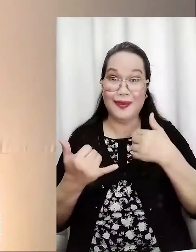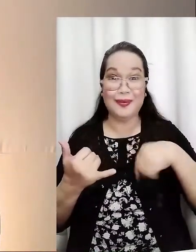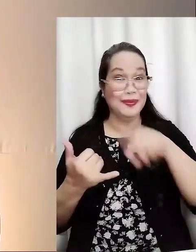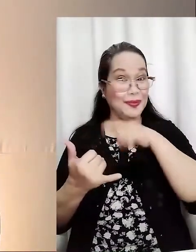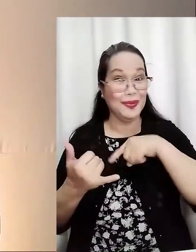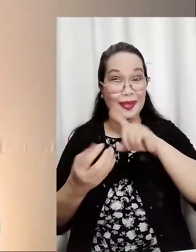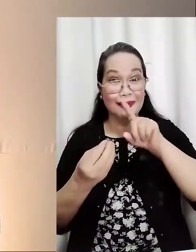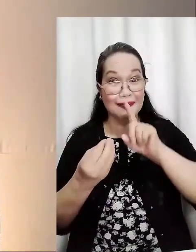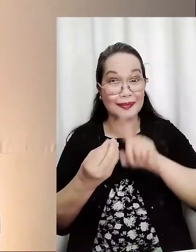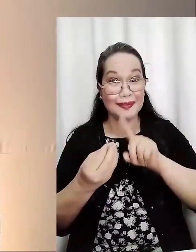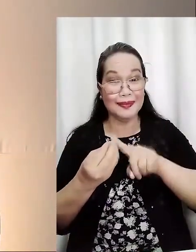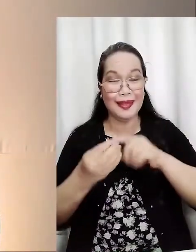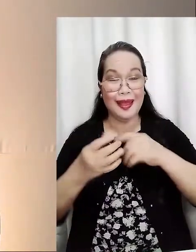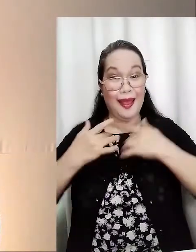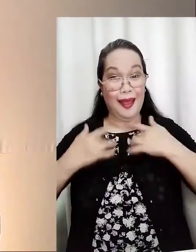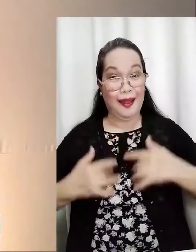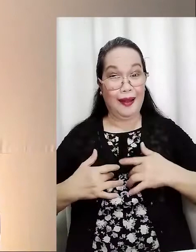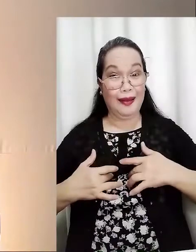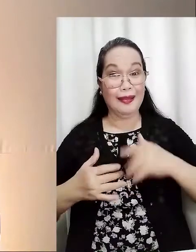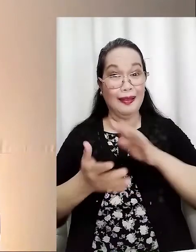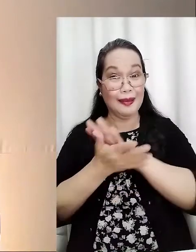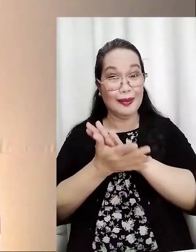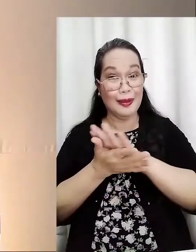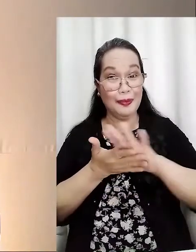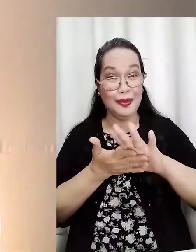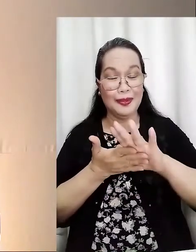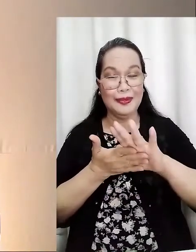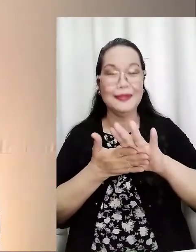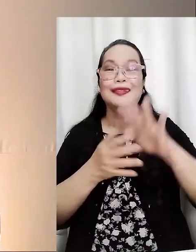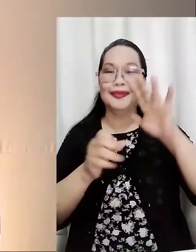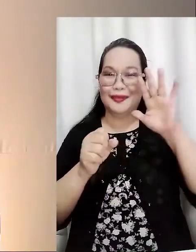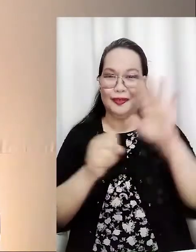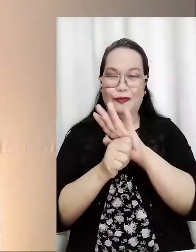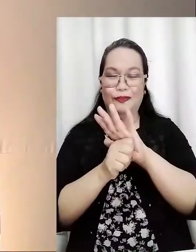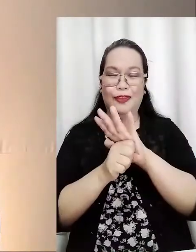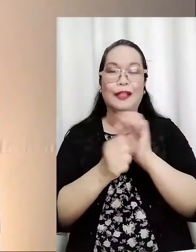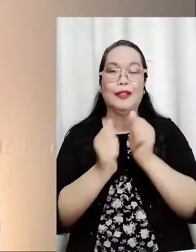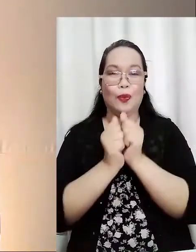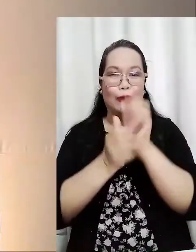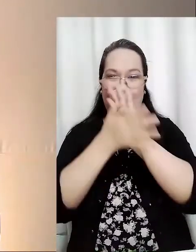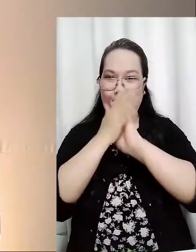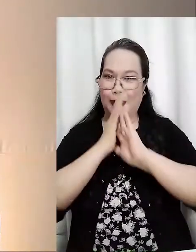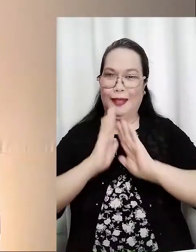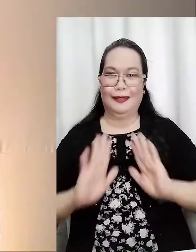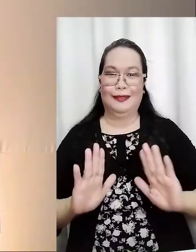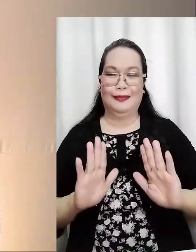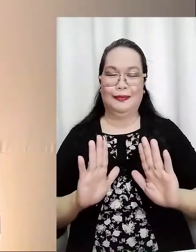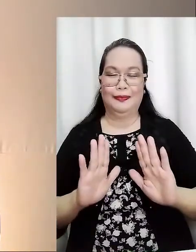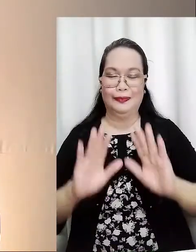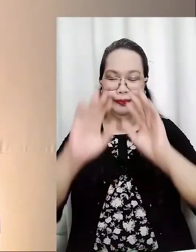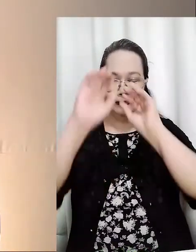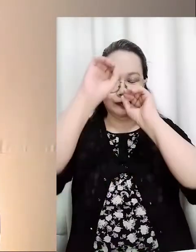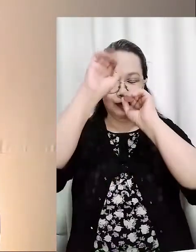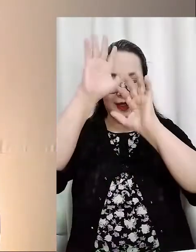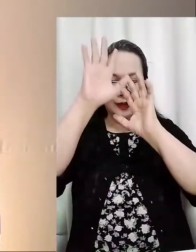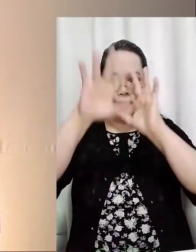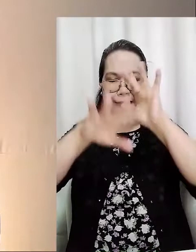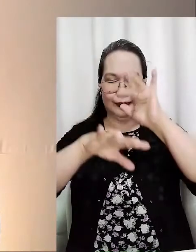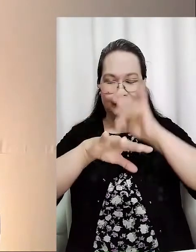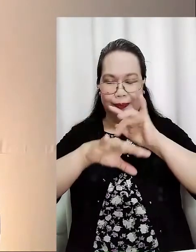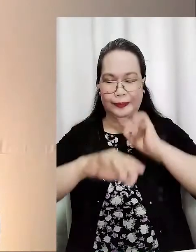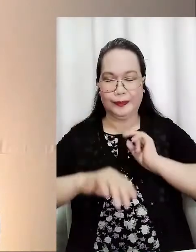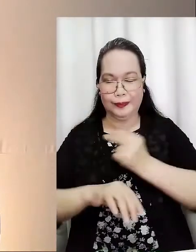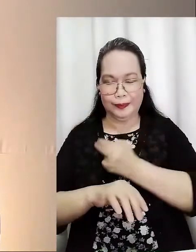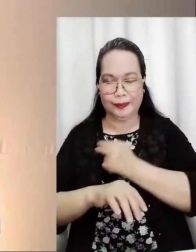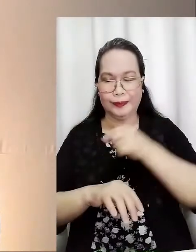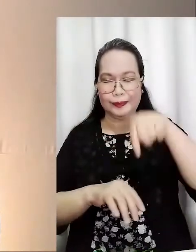heart that is pure and that is filled with peace. Father, speak to us